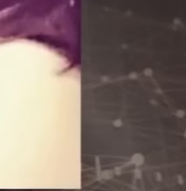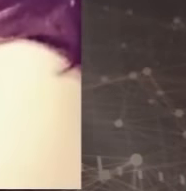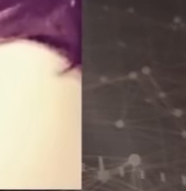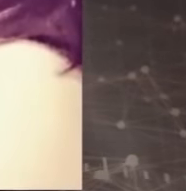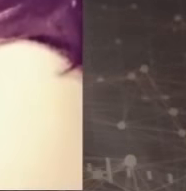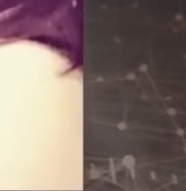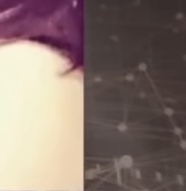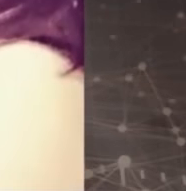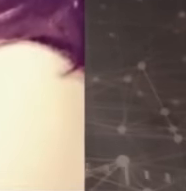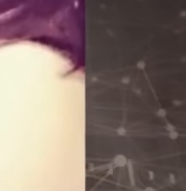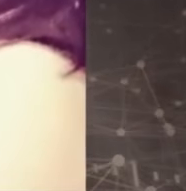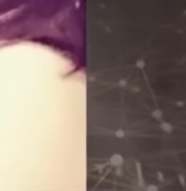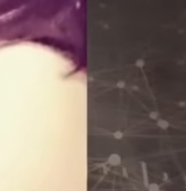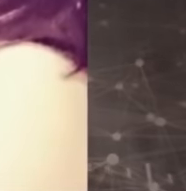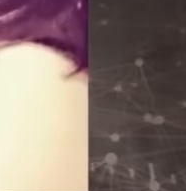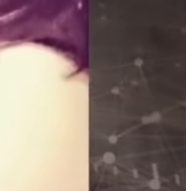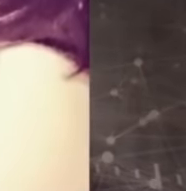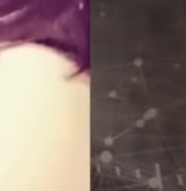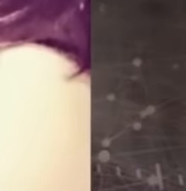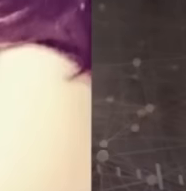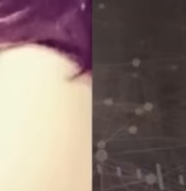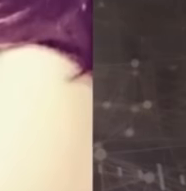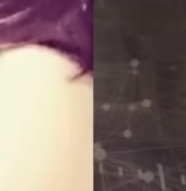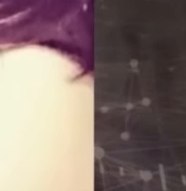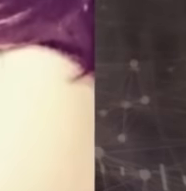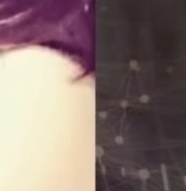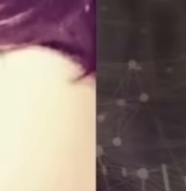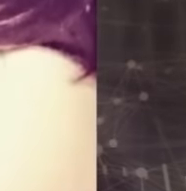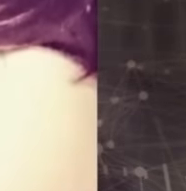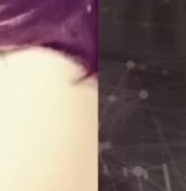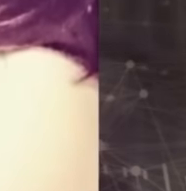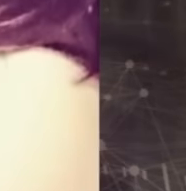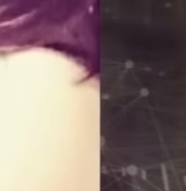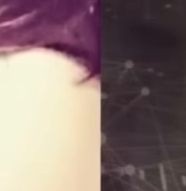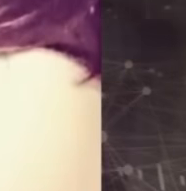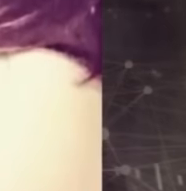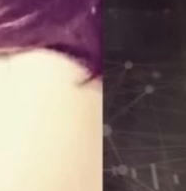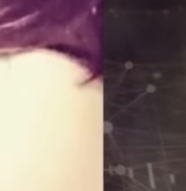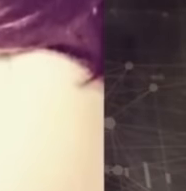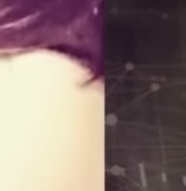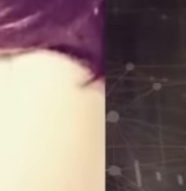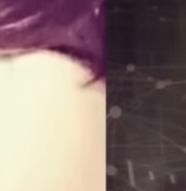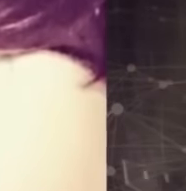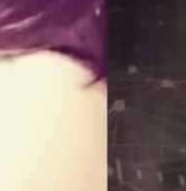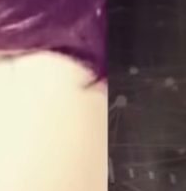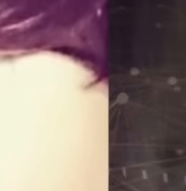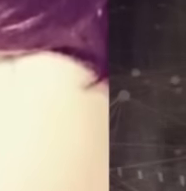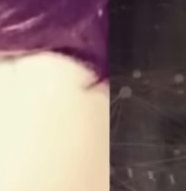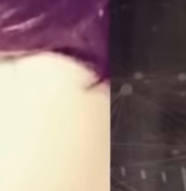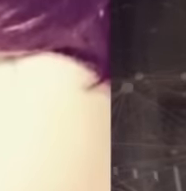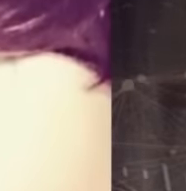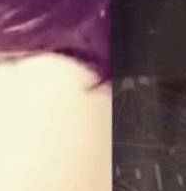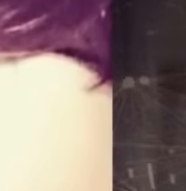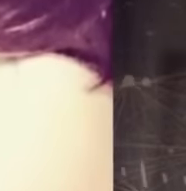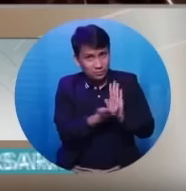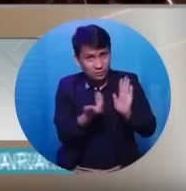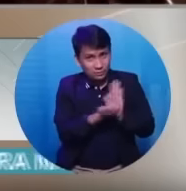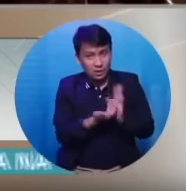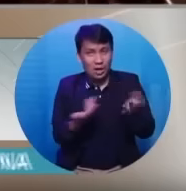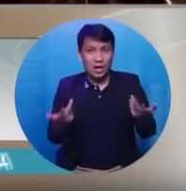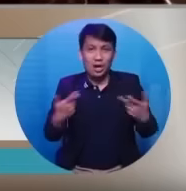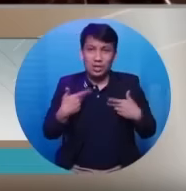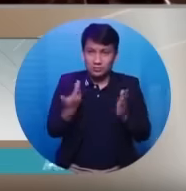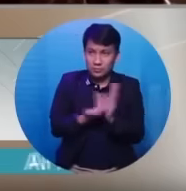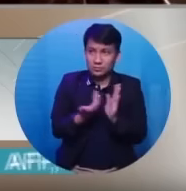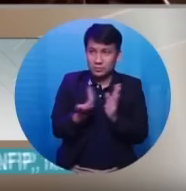iyong girlfriend. May message siya, sir. Nakapag-message siya sa messenger eh. Unless kung meron po kayo matibay na ebidensya, then meron